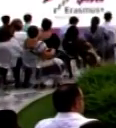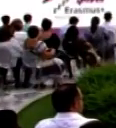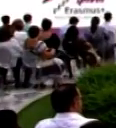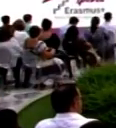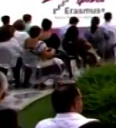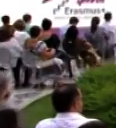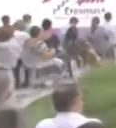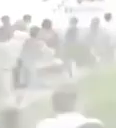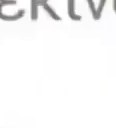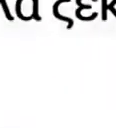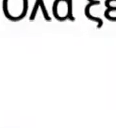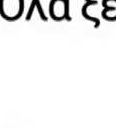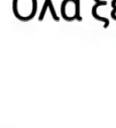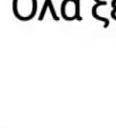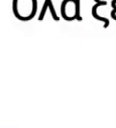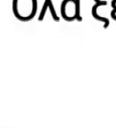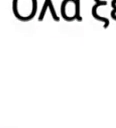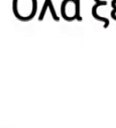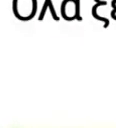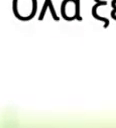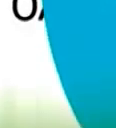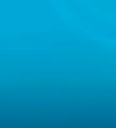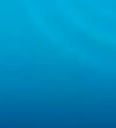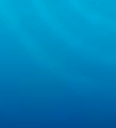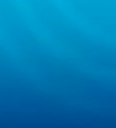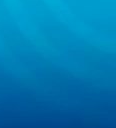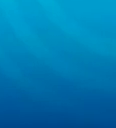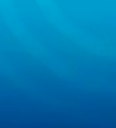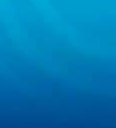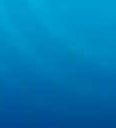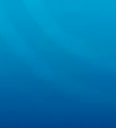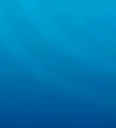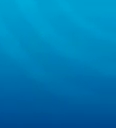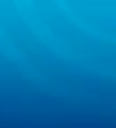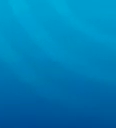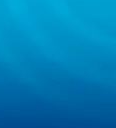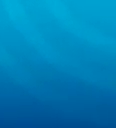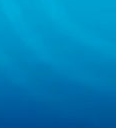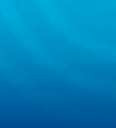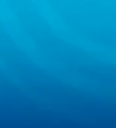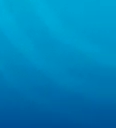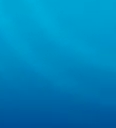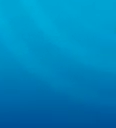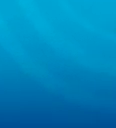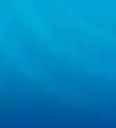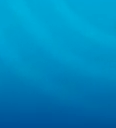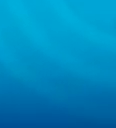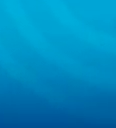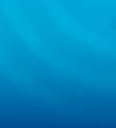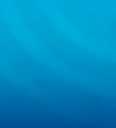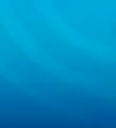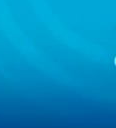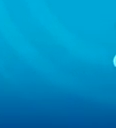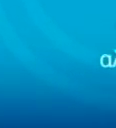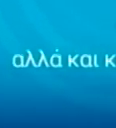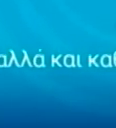Η Υπουργός Παιδείας και Θρησκευμάτων Νίκη Κεραμέως υπογράμμισε τη σημαντική συνεισφορά του Εράσμου στους τομείς της εκπαίδευσης, της κατάρτισης, της νεολαίας